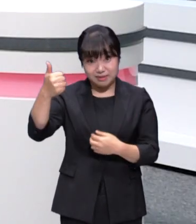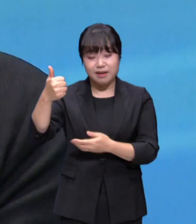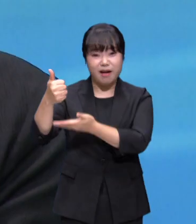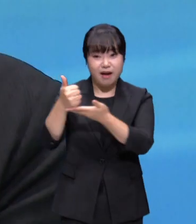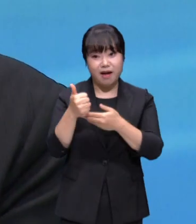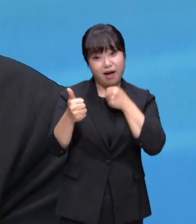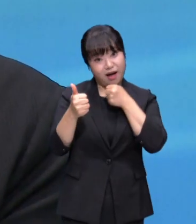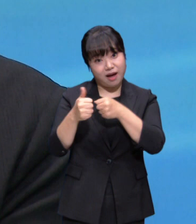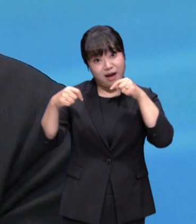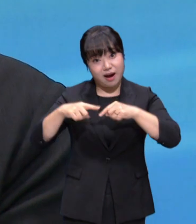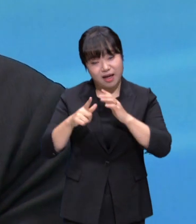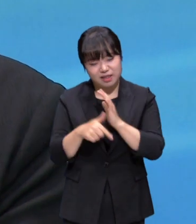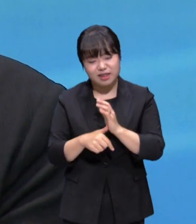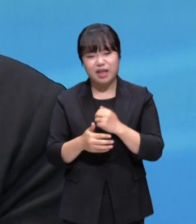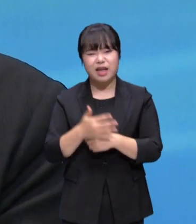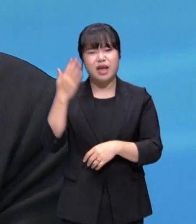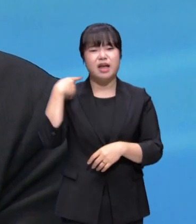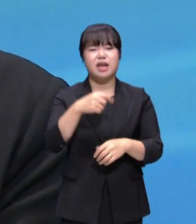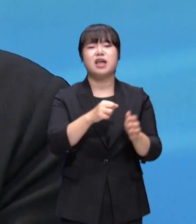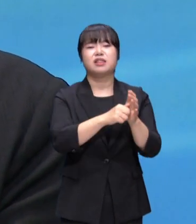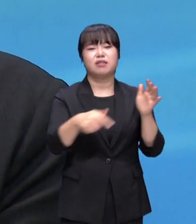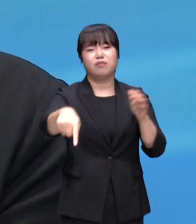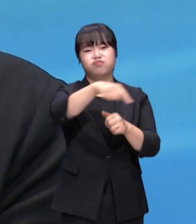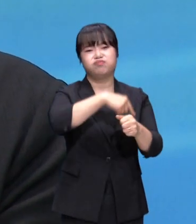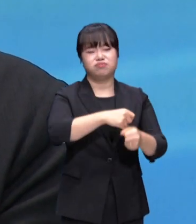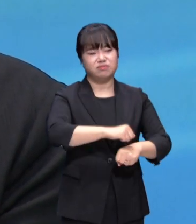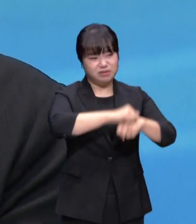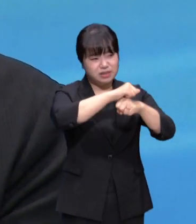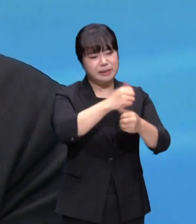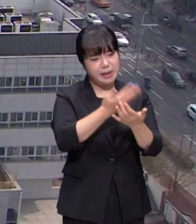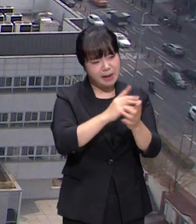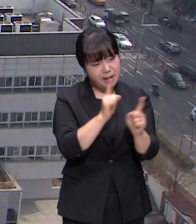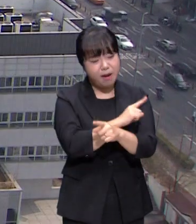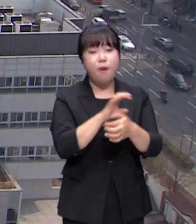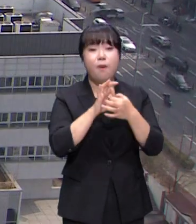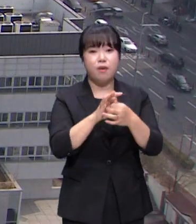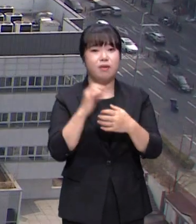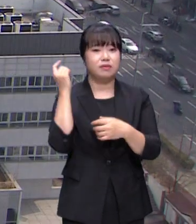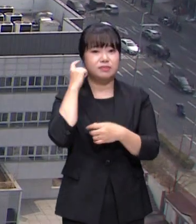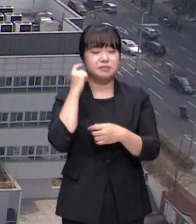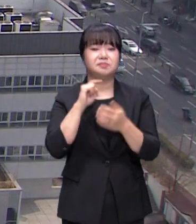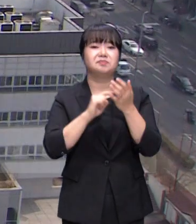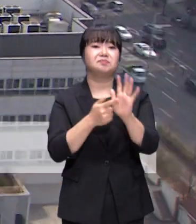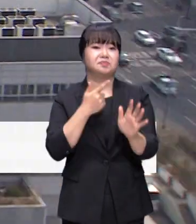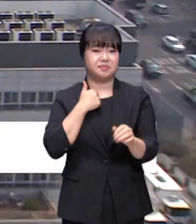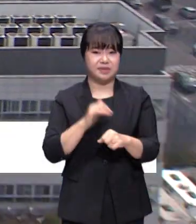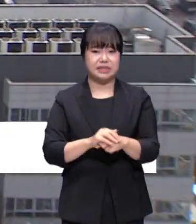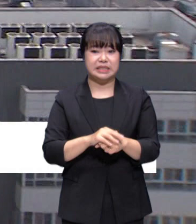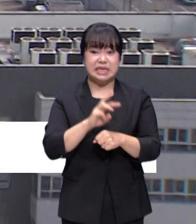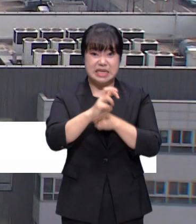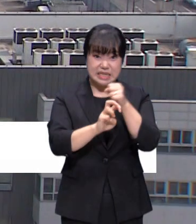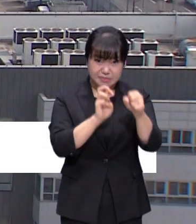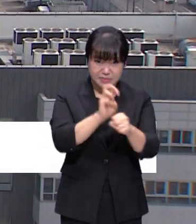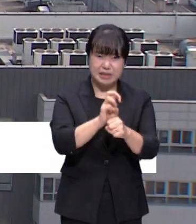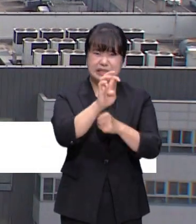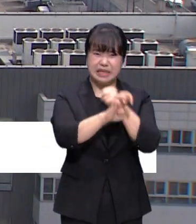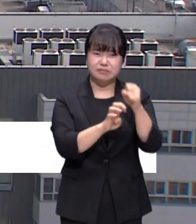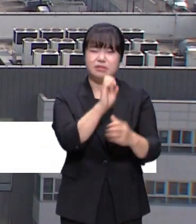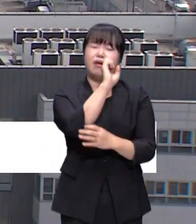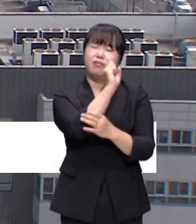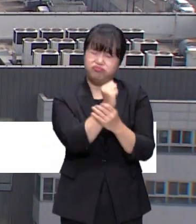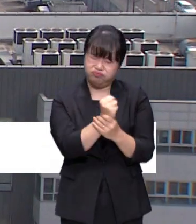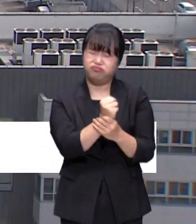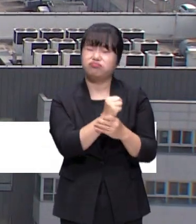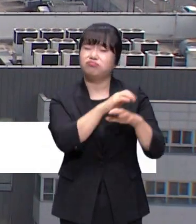출연해 장안동 물류터미널 부지 개발에 대한 생각을 밝혔습니다. 40년 가까이 황폐화된